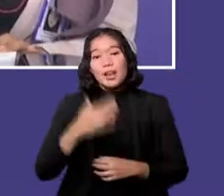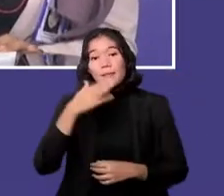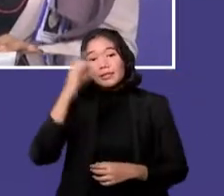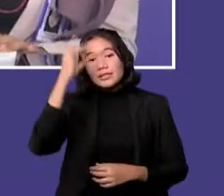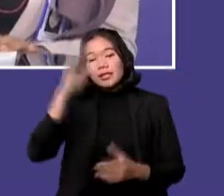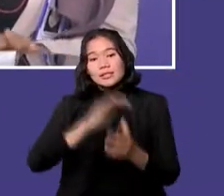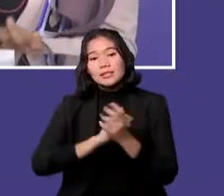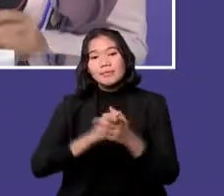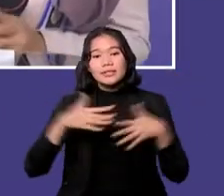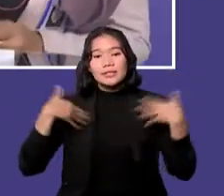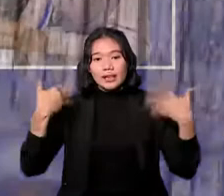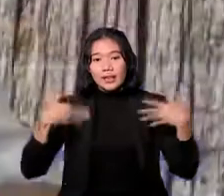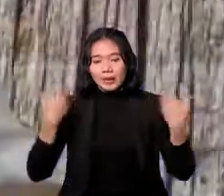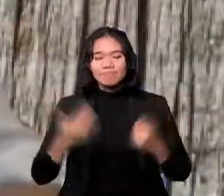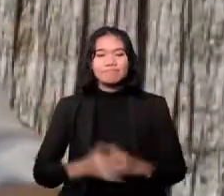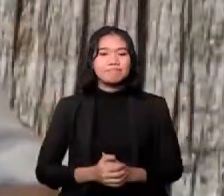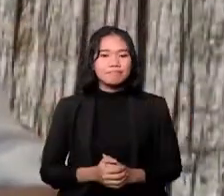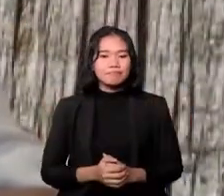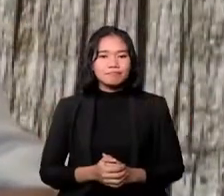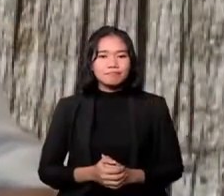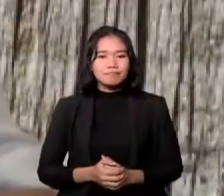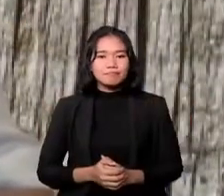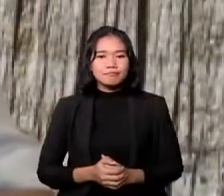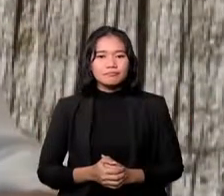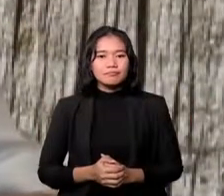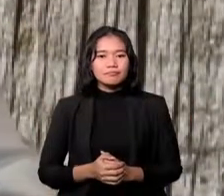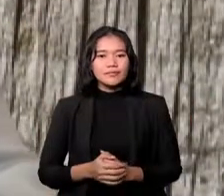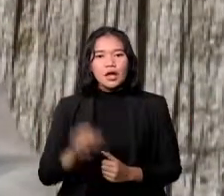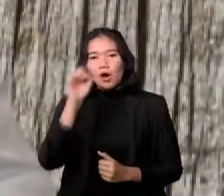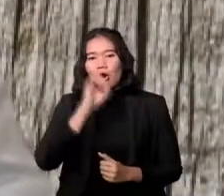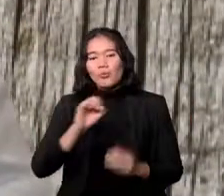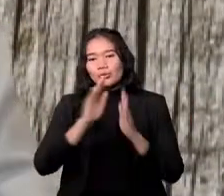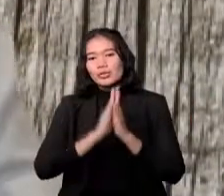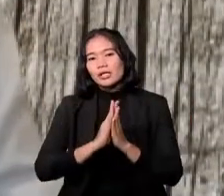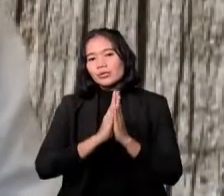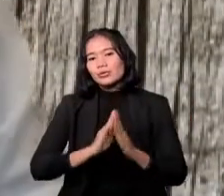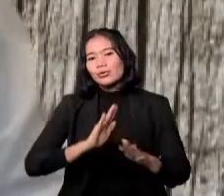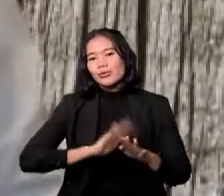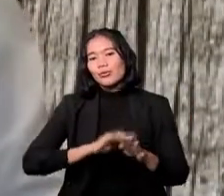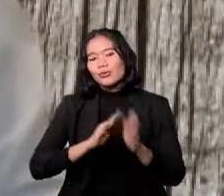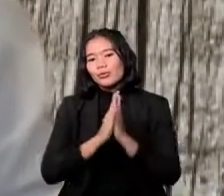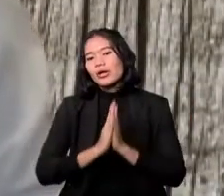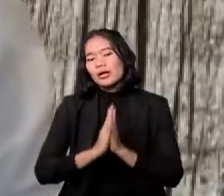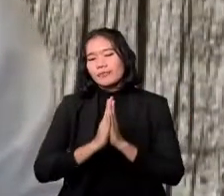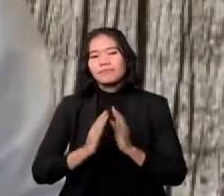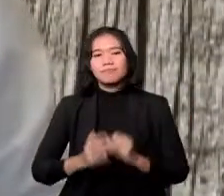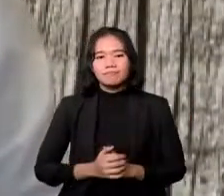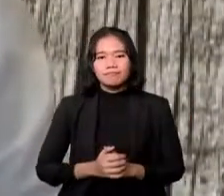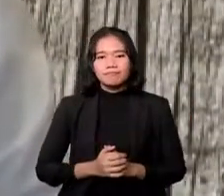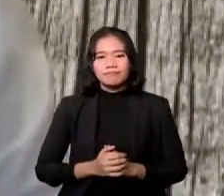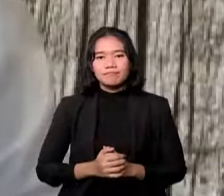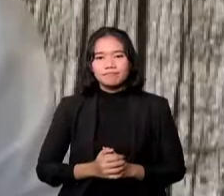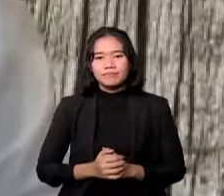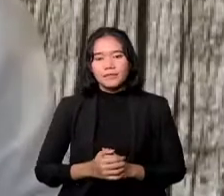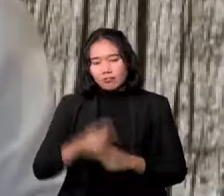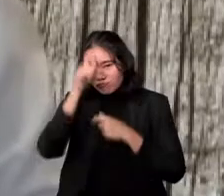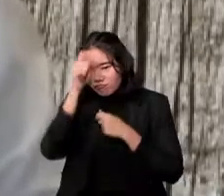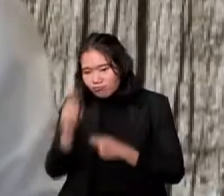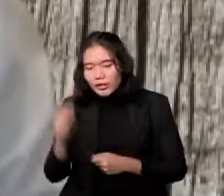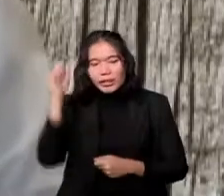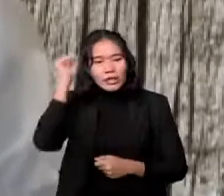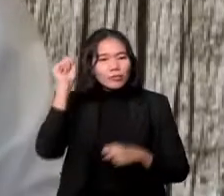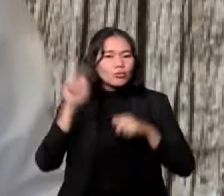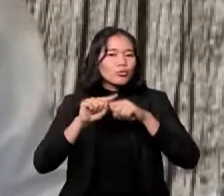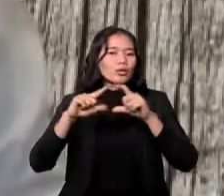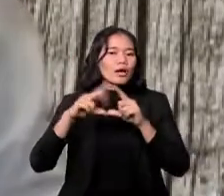salam sejahtera untuk kita semua. Om Swastiastu, Namo Buddhaya, salam kebajikan. Yang sangat kami hormati Bu Kartini,